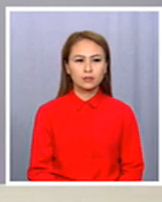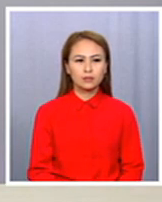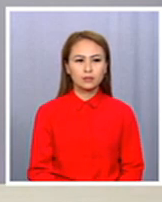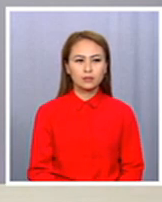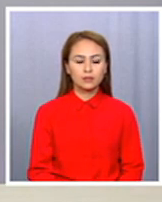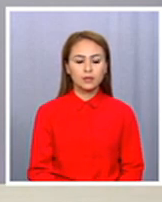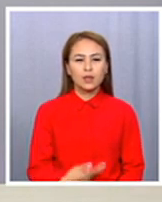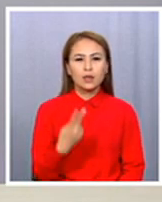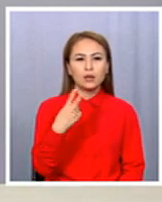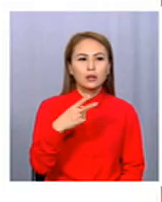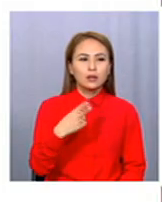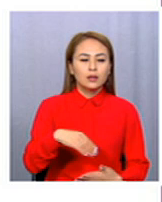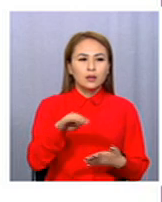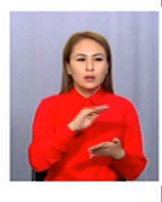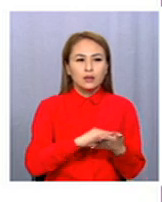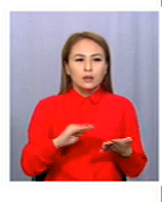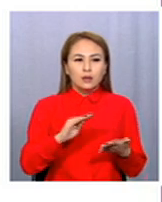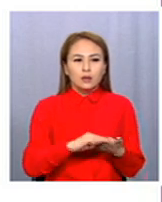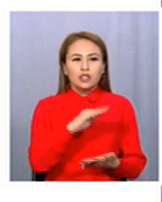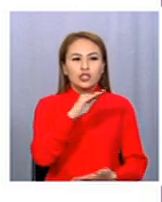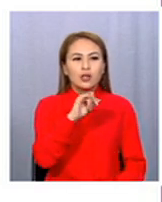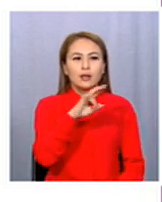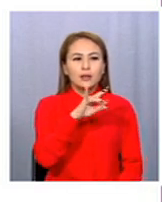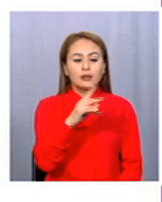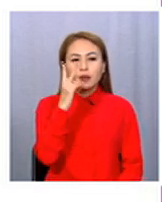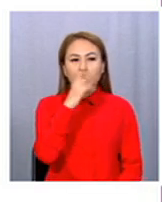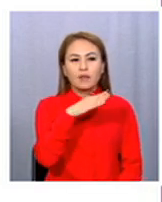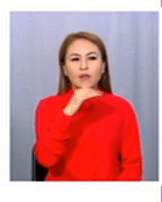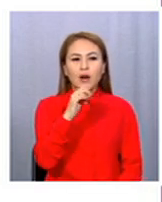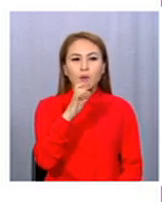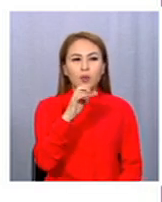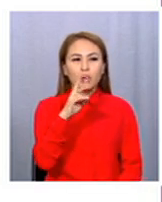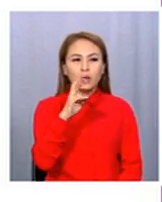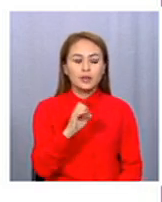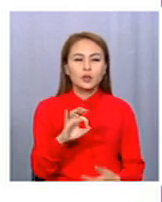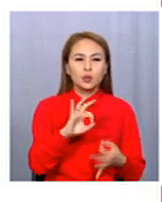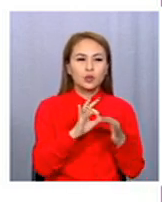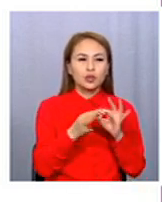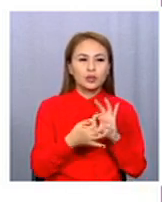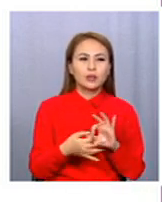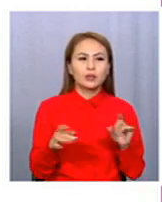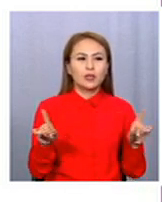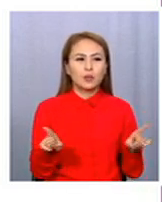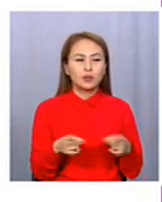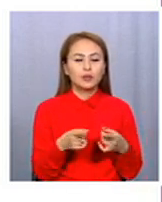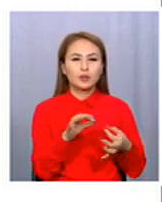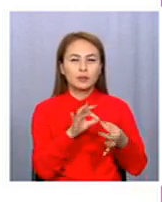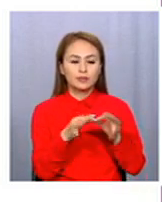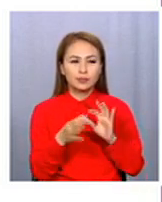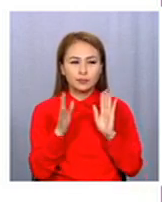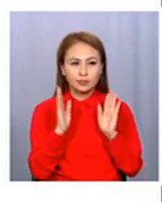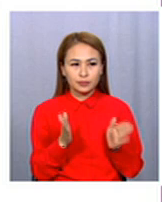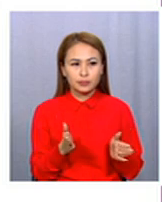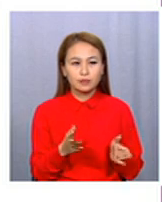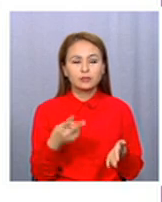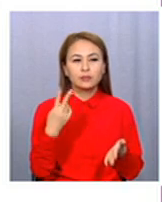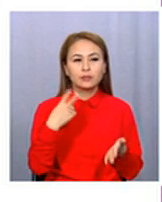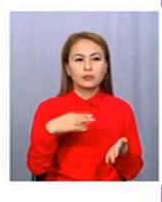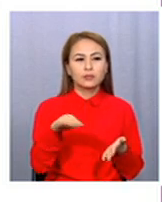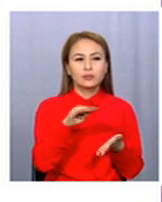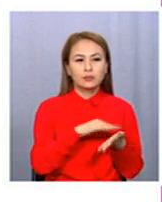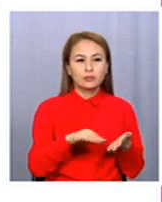сабақта әдеби шығарманың жанрына қарай фабуласы мен сюжеттік дамуын сипаттайсыз,